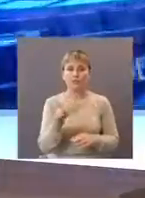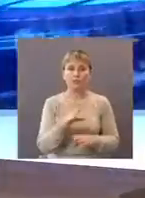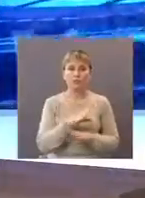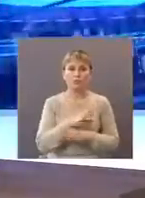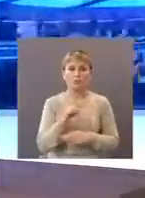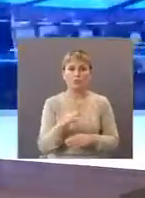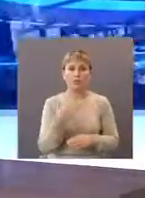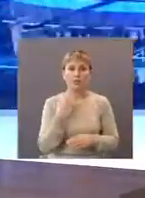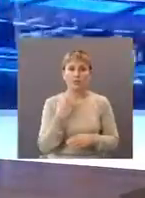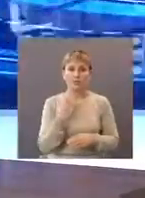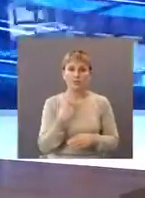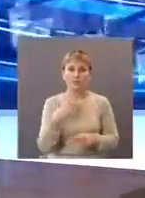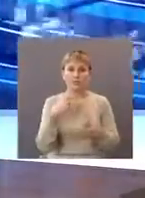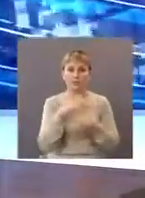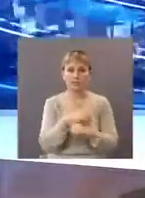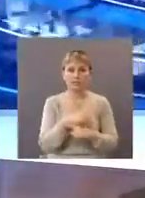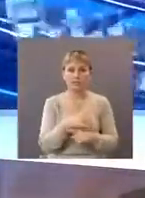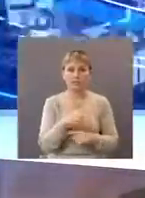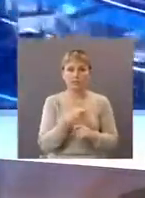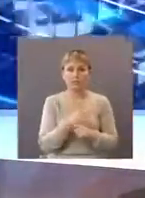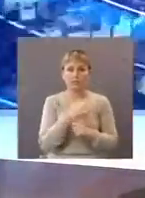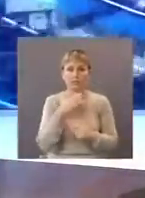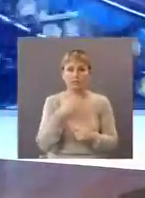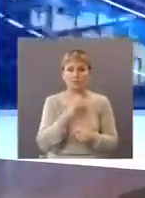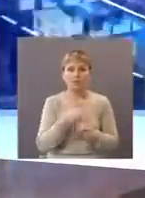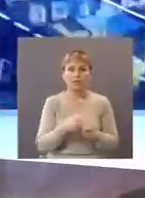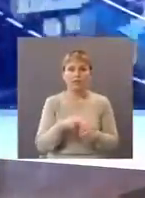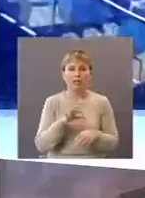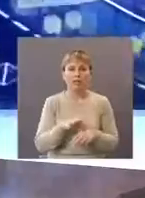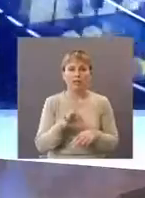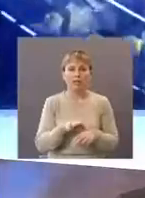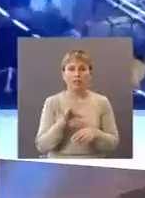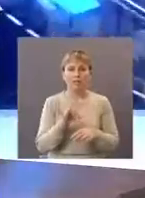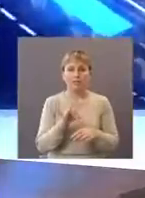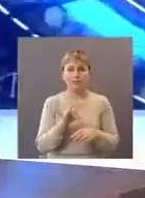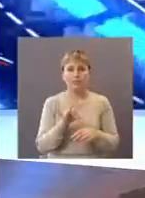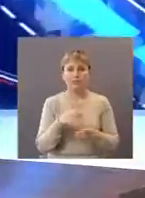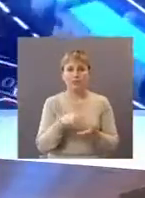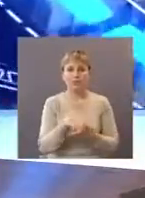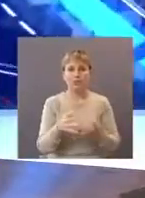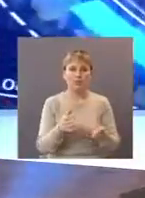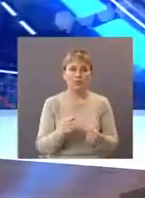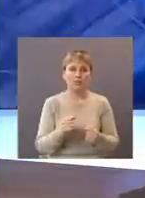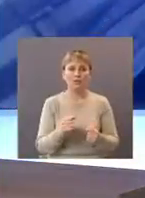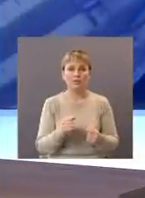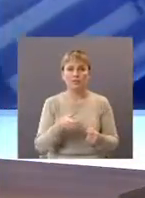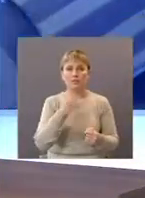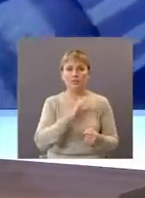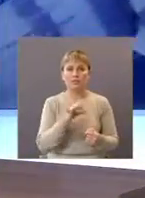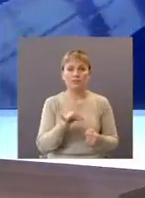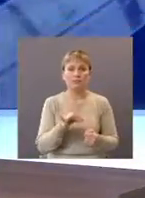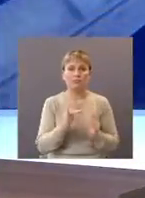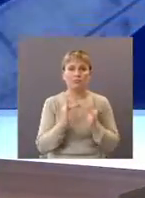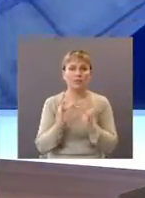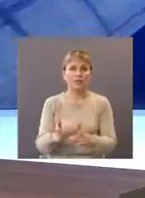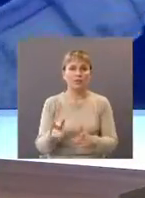от алкогольной интоксикации, не рассчитав с количеством. Это болезнь и замкнутый круг. Купил, принял на грудь и на больничную